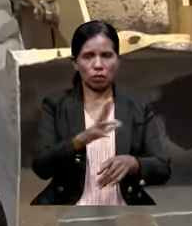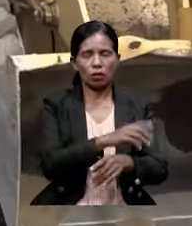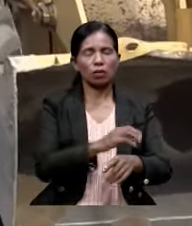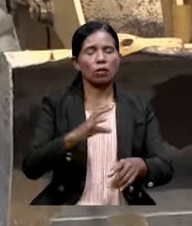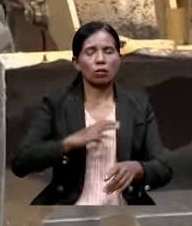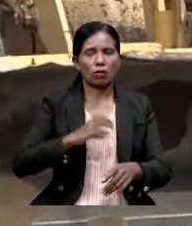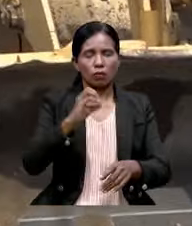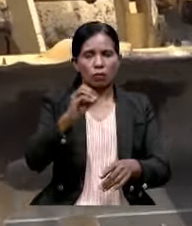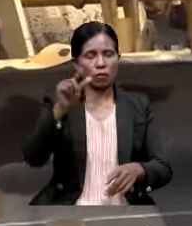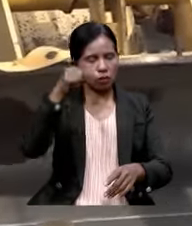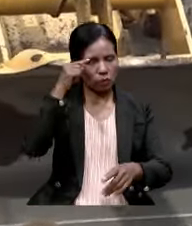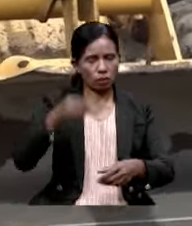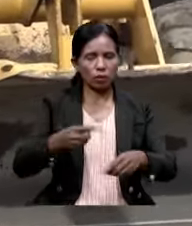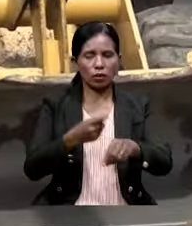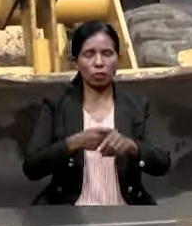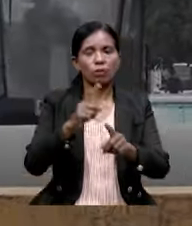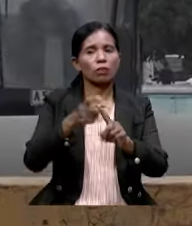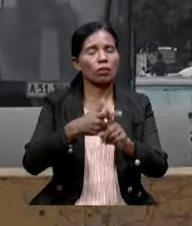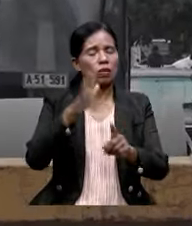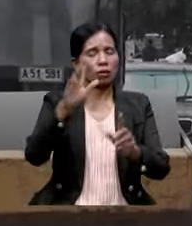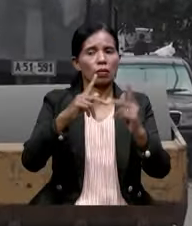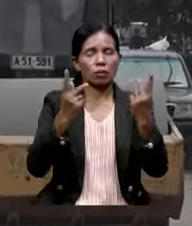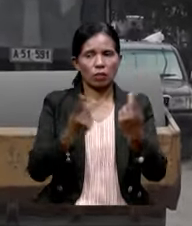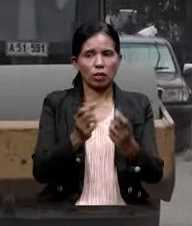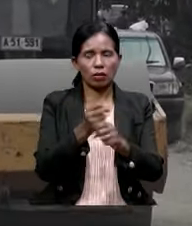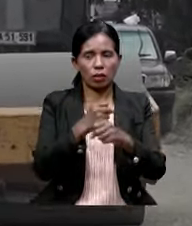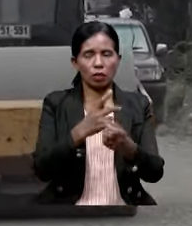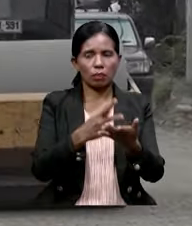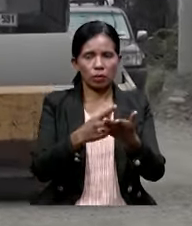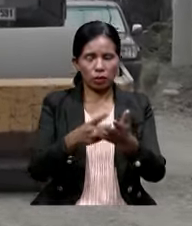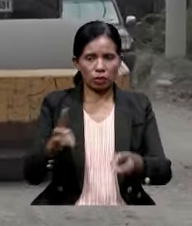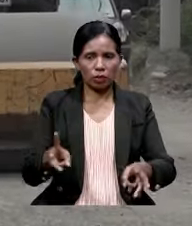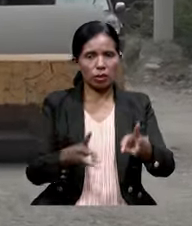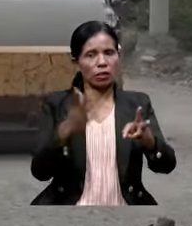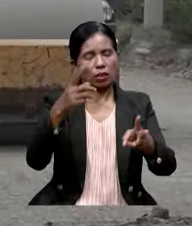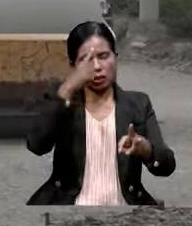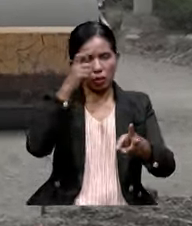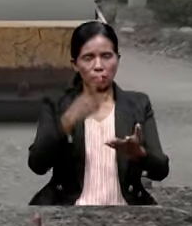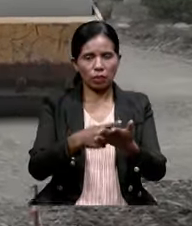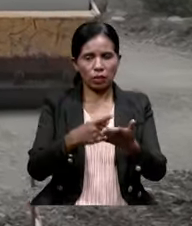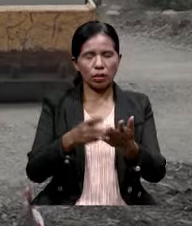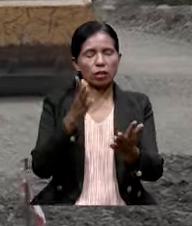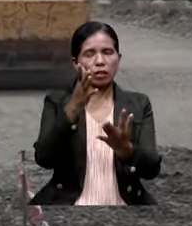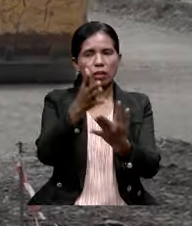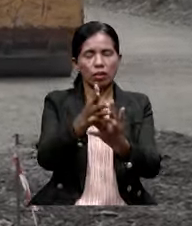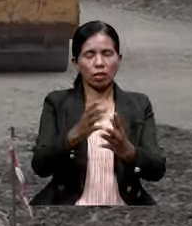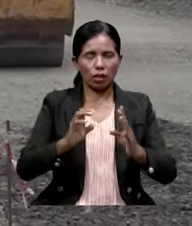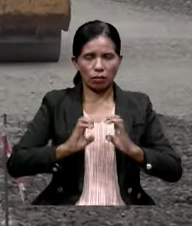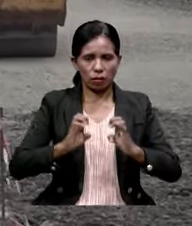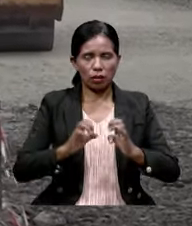Komoro. Governo fo tempo Fulan Lima ba companhia ho di finaliza la las projeto estrada ne, tamba projeto ne tamba ya kategoria